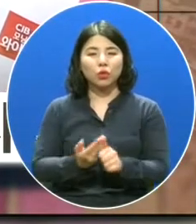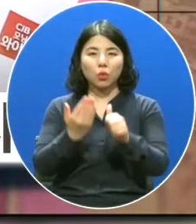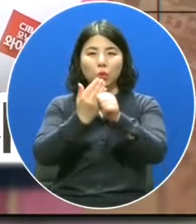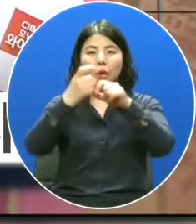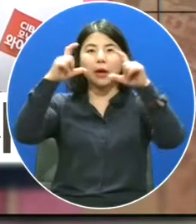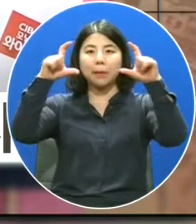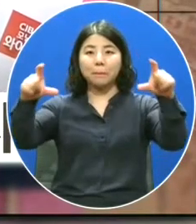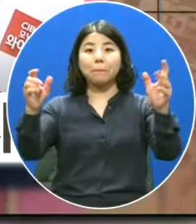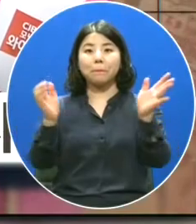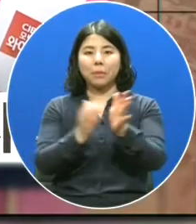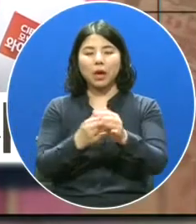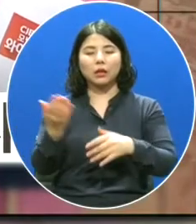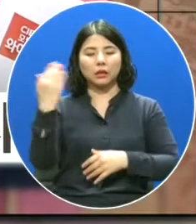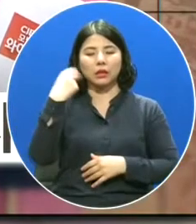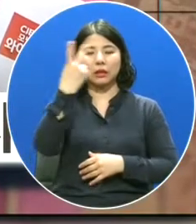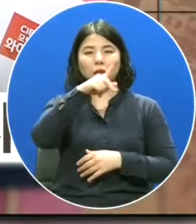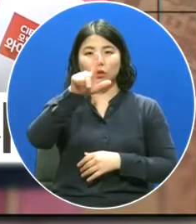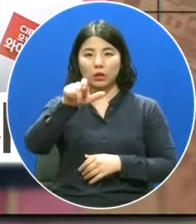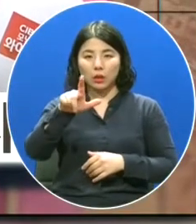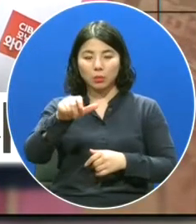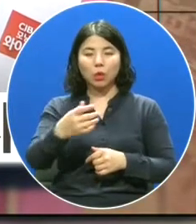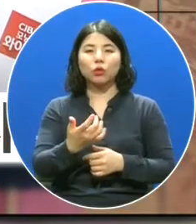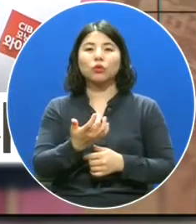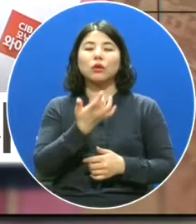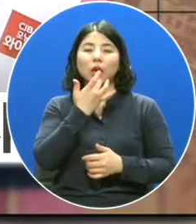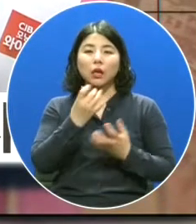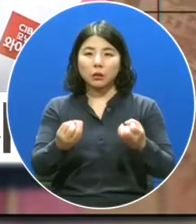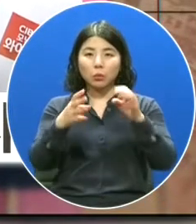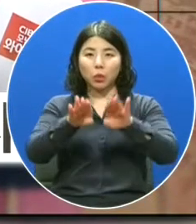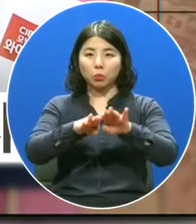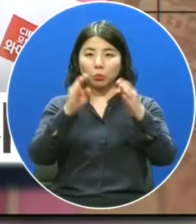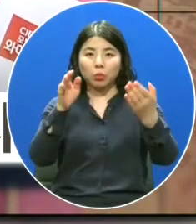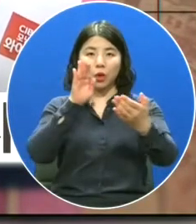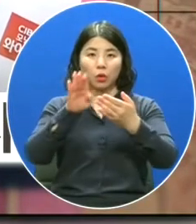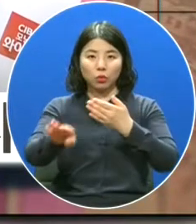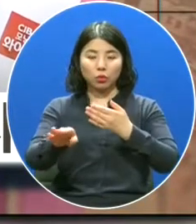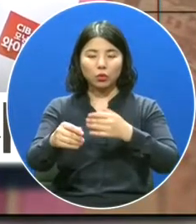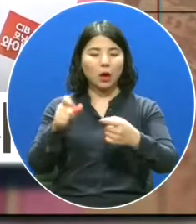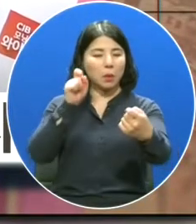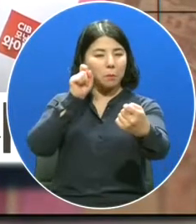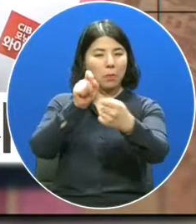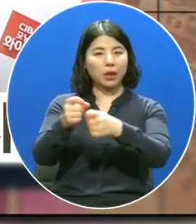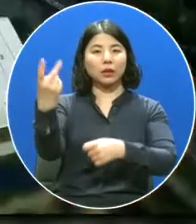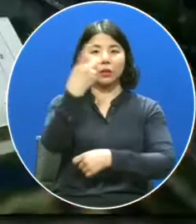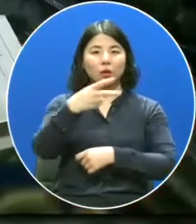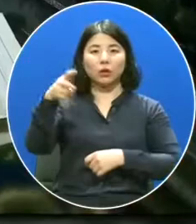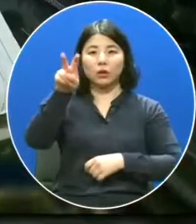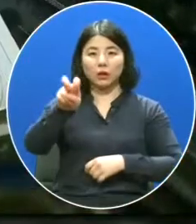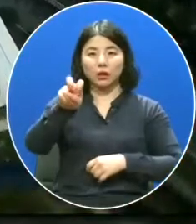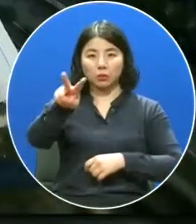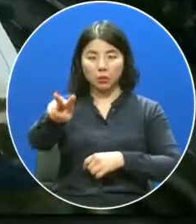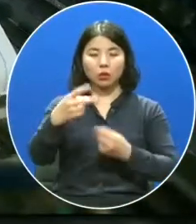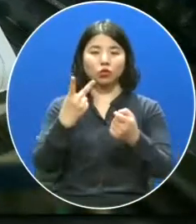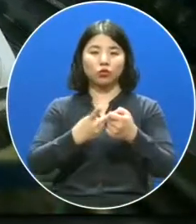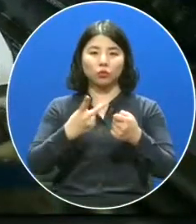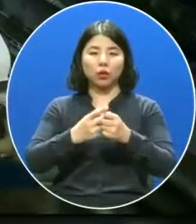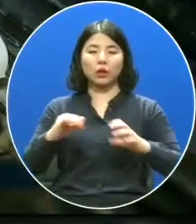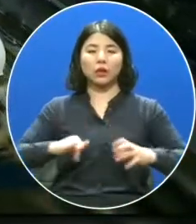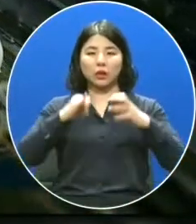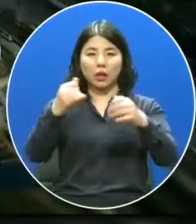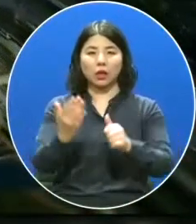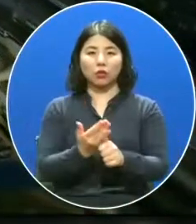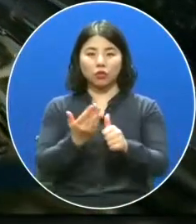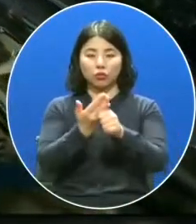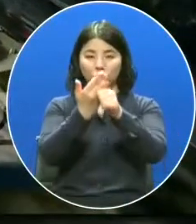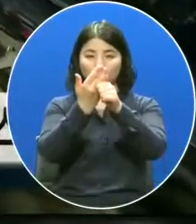선포하면서 지난 2015년에 세계 첫 유기농 엑스포를 개최한 데 이어 다가올 2022년 두 번째로